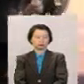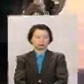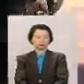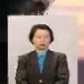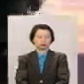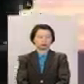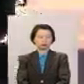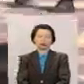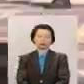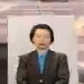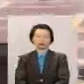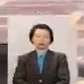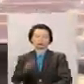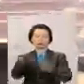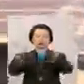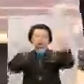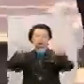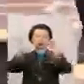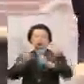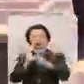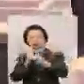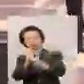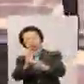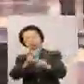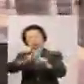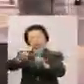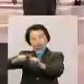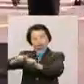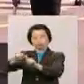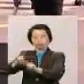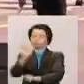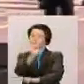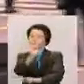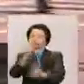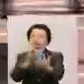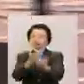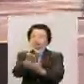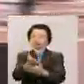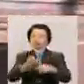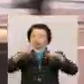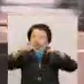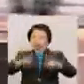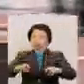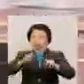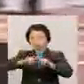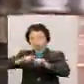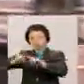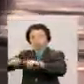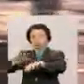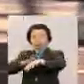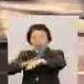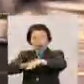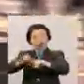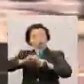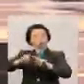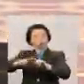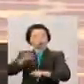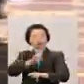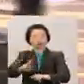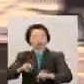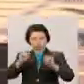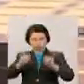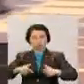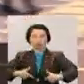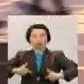Keunikan Malaysia di mata dunia terselah dari pelbagai aspek dan salah satunya melalui rakyat yang dari pelbagai kaum dan agama yang hidup aman